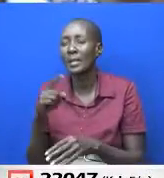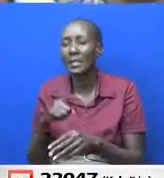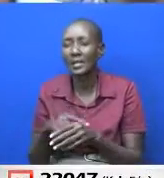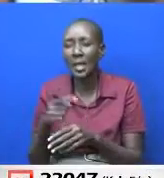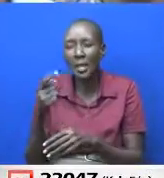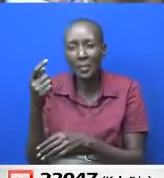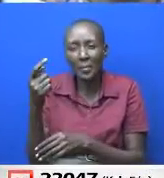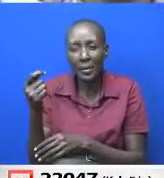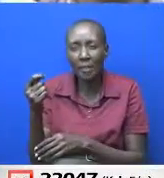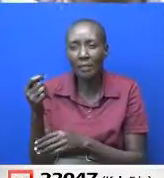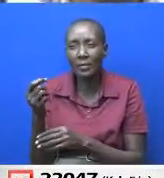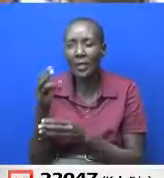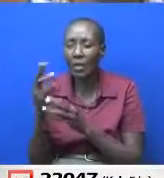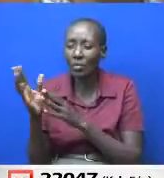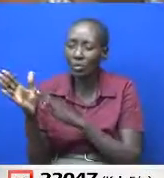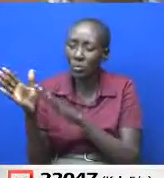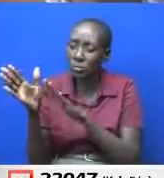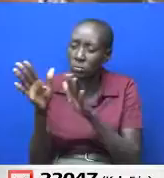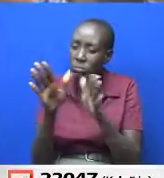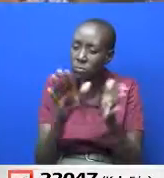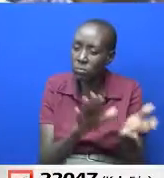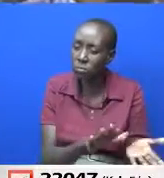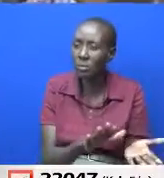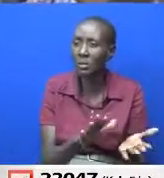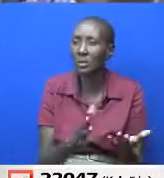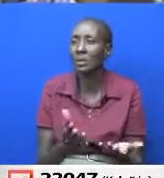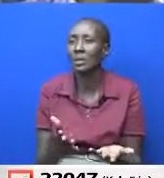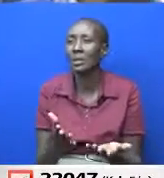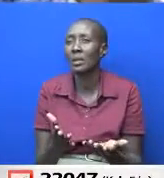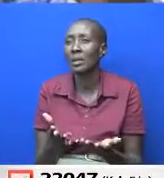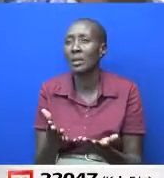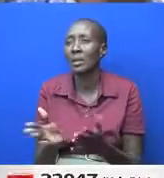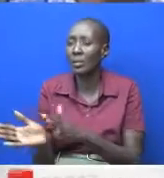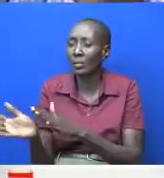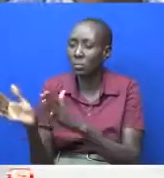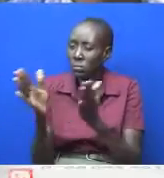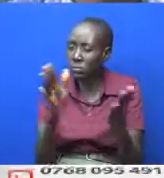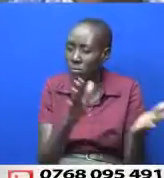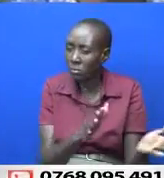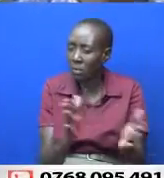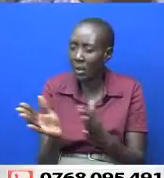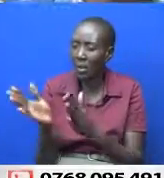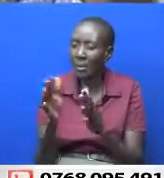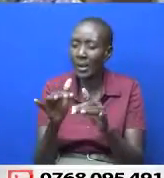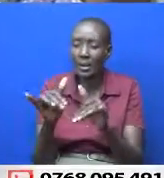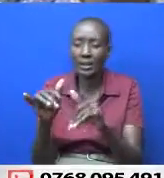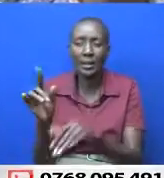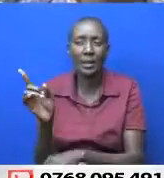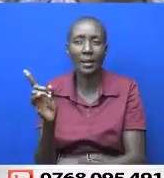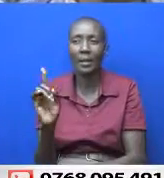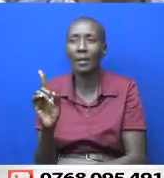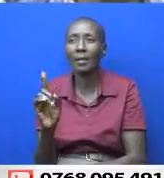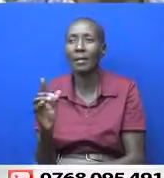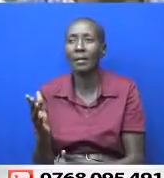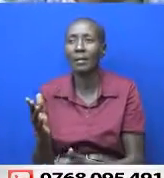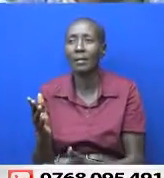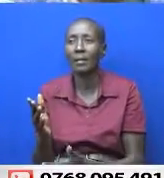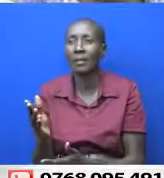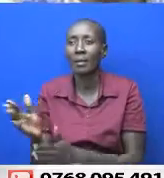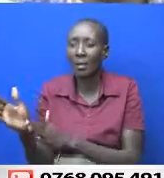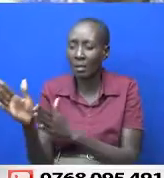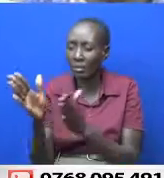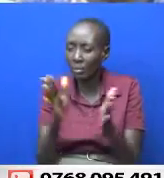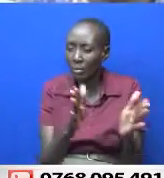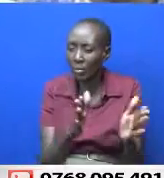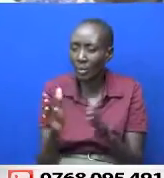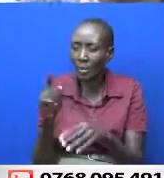Kwa muda kidogo hiyo maji itakuwa imeenda. Ni maji inapita na ni Susan Rivers ambaye maji inapita. Kwa